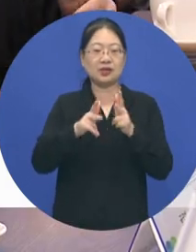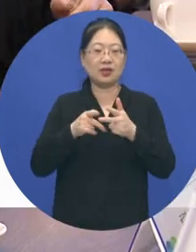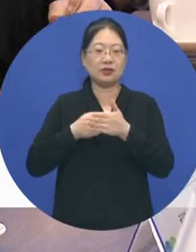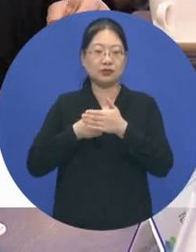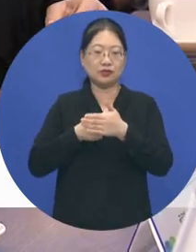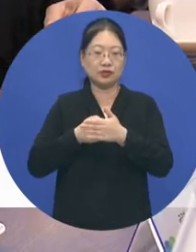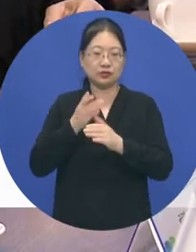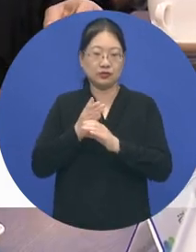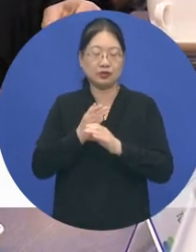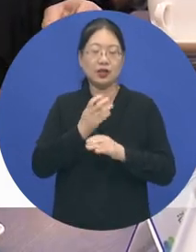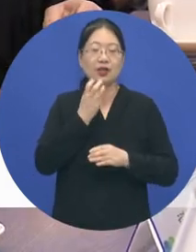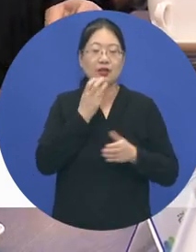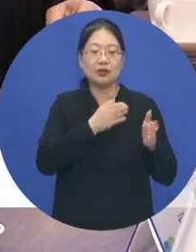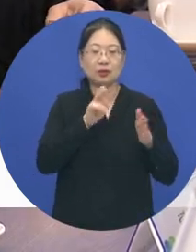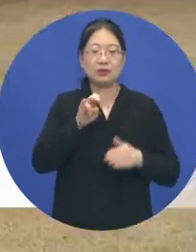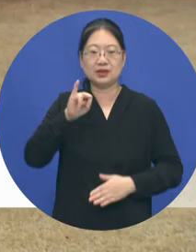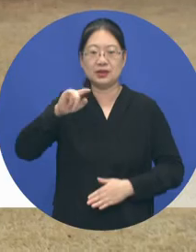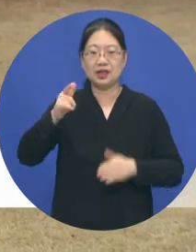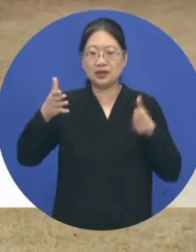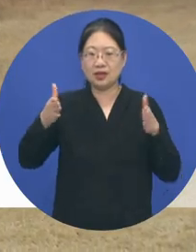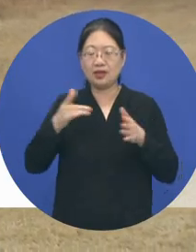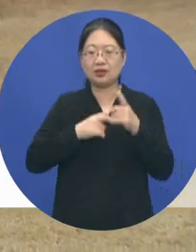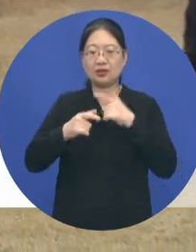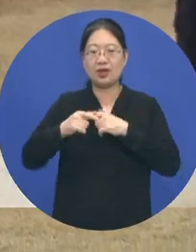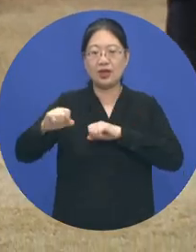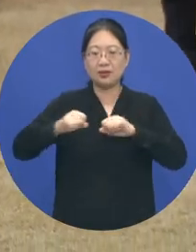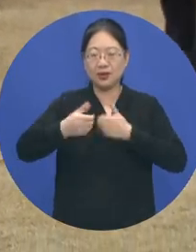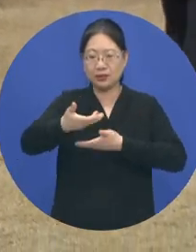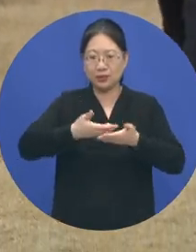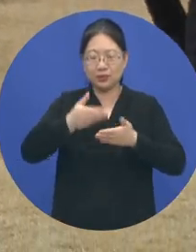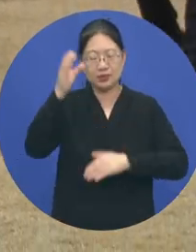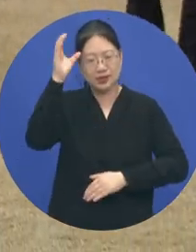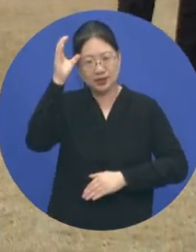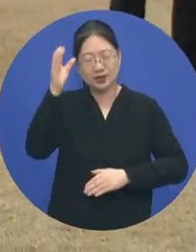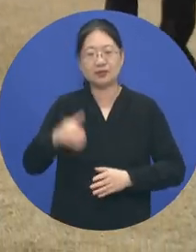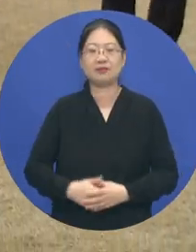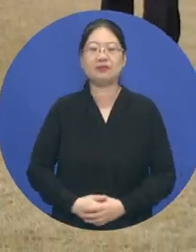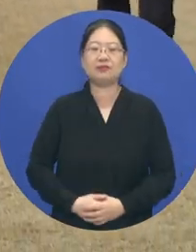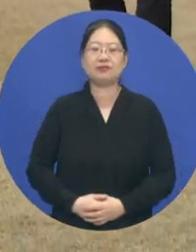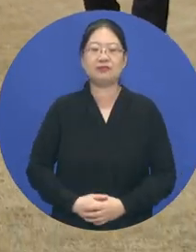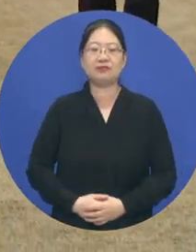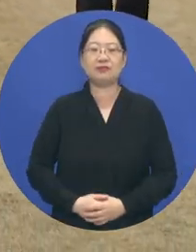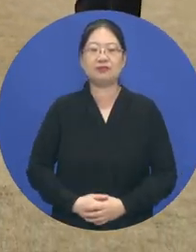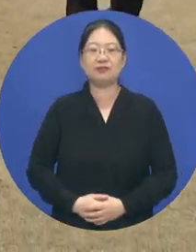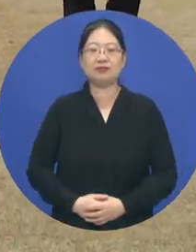추진하는 경기도와 미시간주간에 더 활발한 교류 협력이 기대됩니다 l